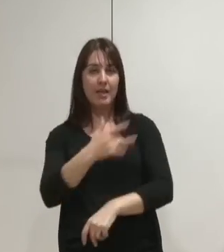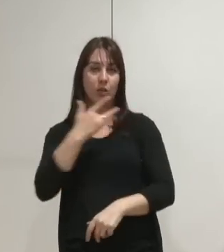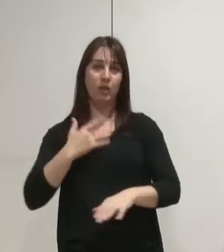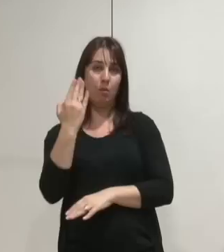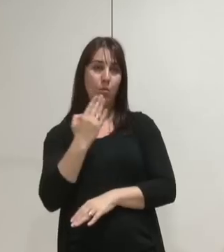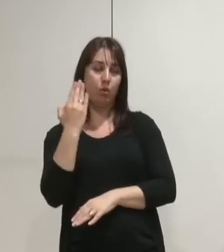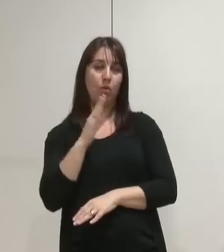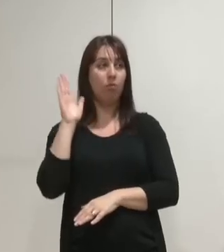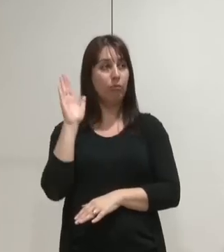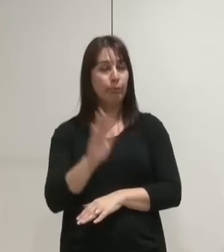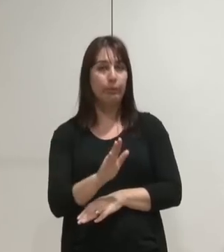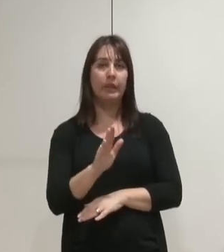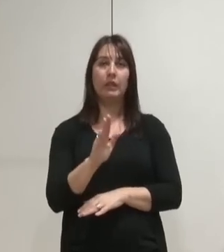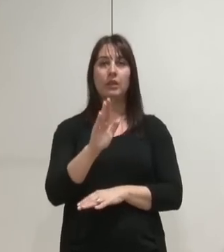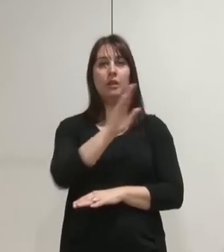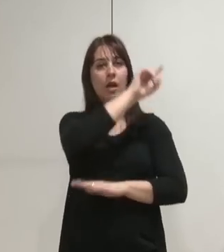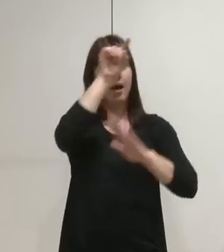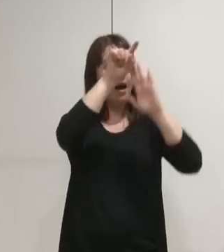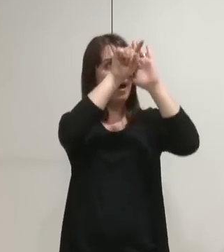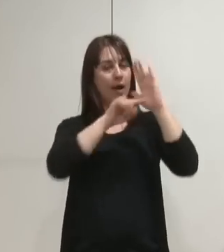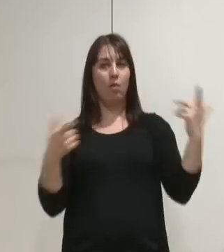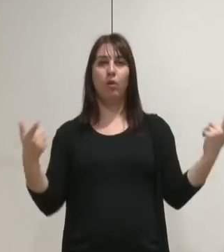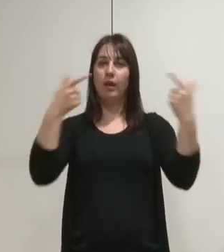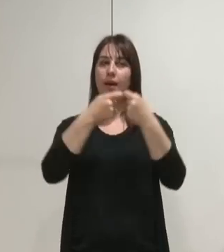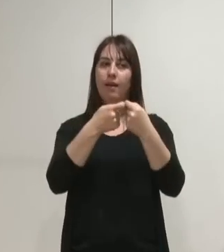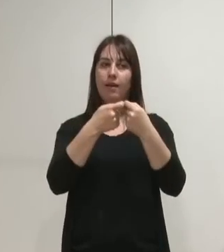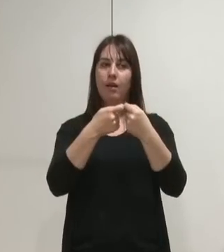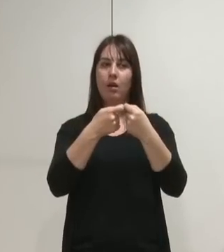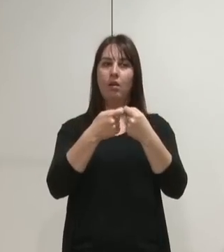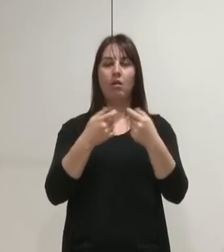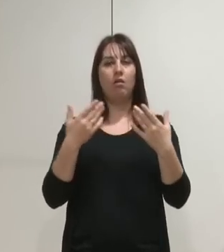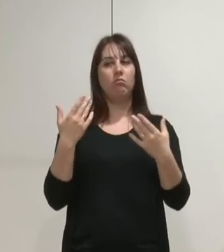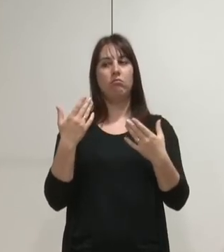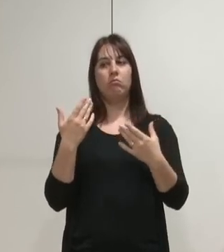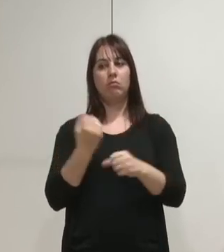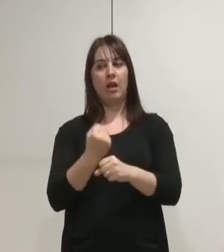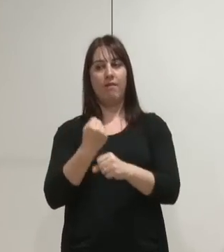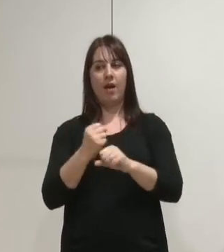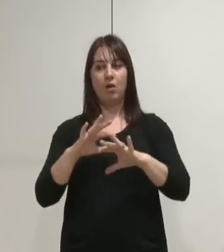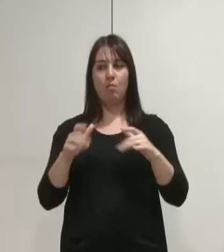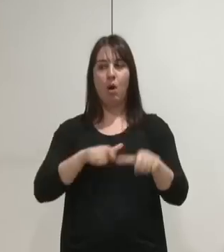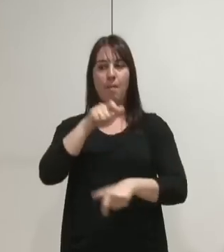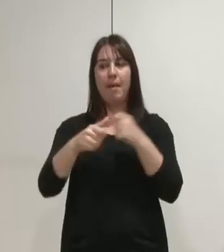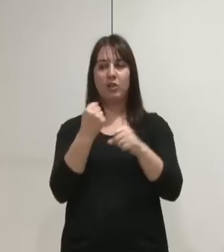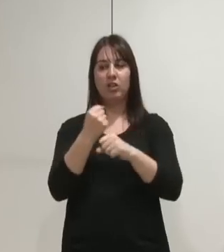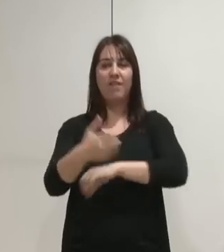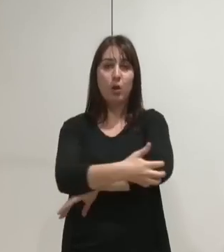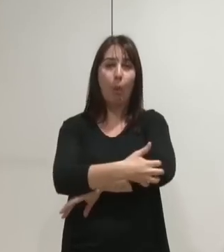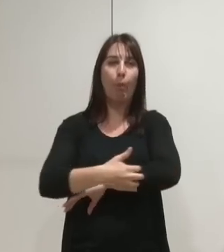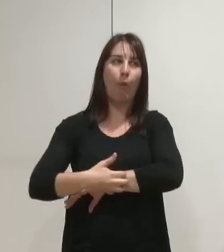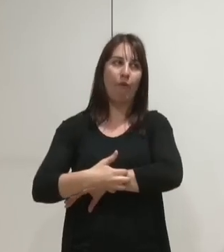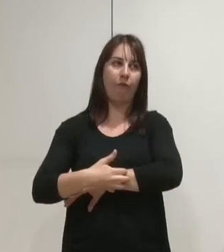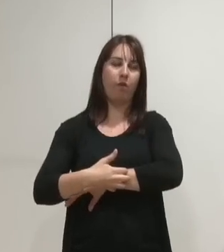réglementaires qui met au travail un documents sur les travailleurs pauvres qui